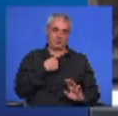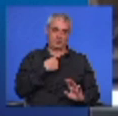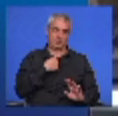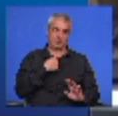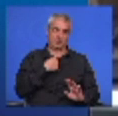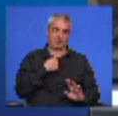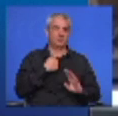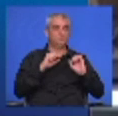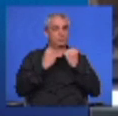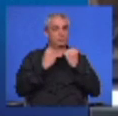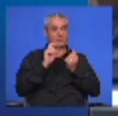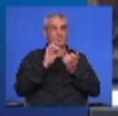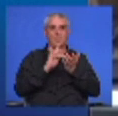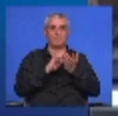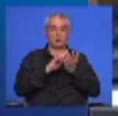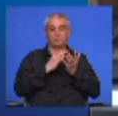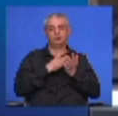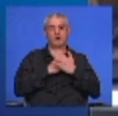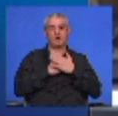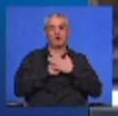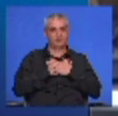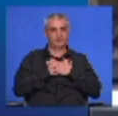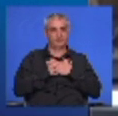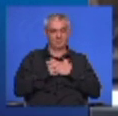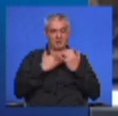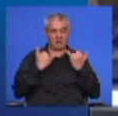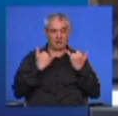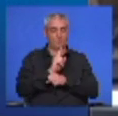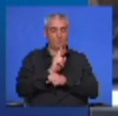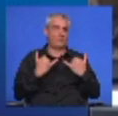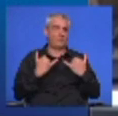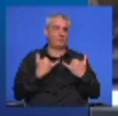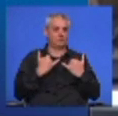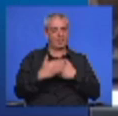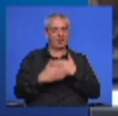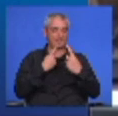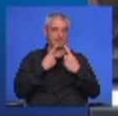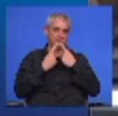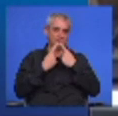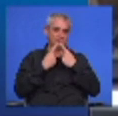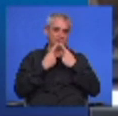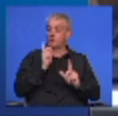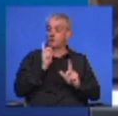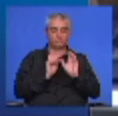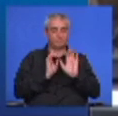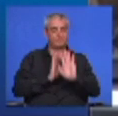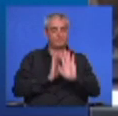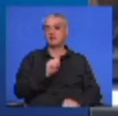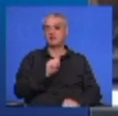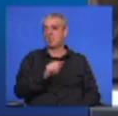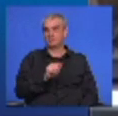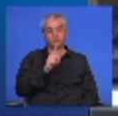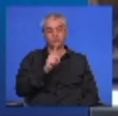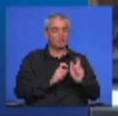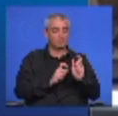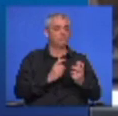משתדלת מהמקום שלי בימים האלה לקדם שיח. יש אנשים שמתאהבים את זה, ויש אנשים